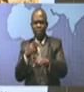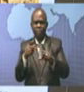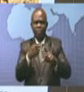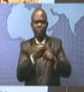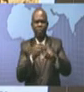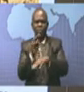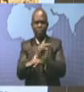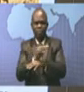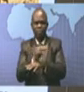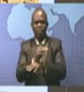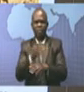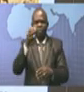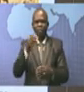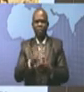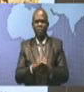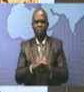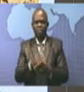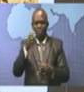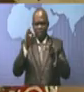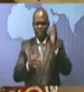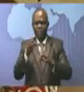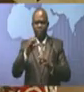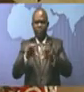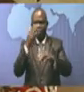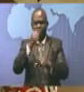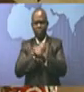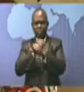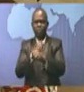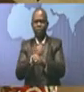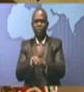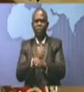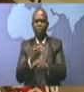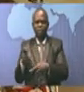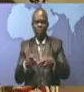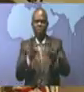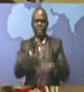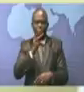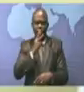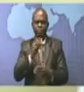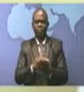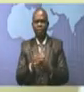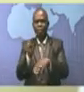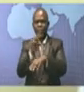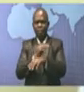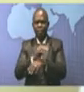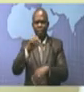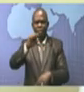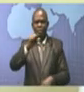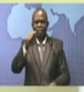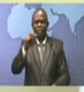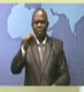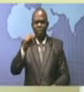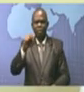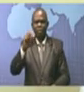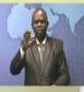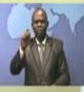ministère sur les mesures à prendre afin de protéger ces rivières, le ministre Sanctus Nilagira, en collaboration avec les